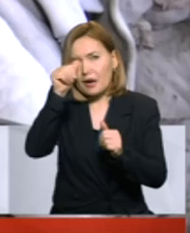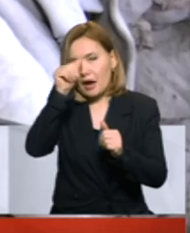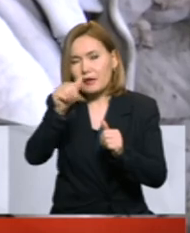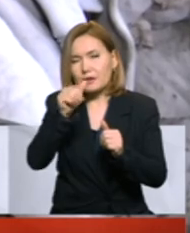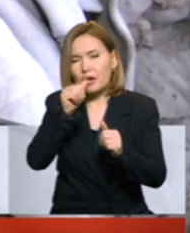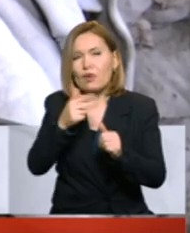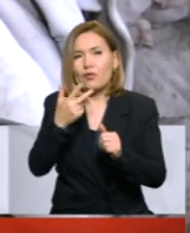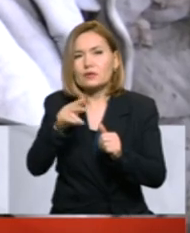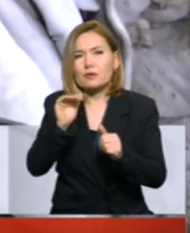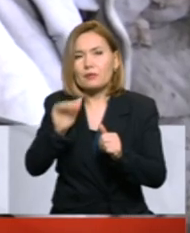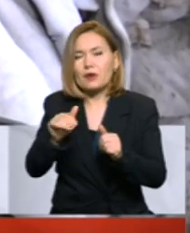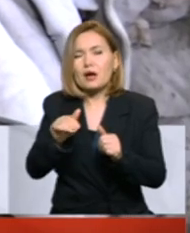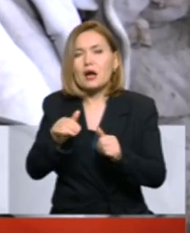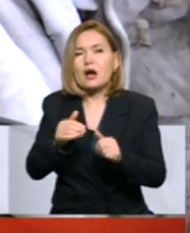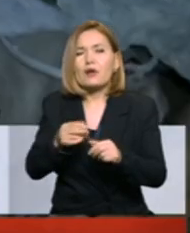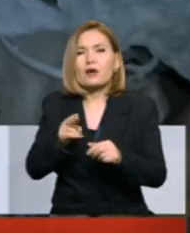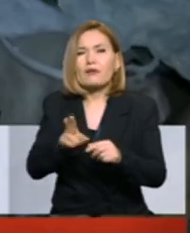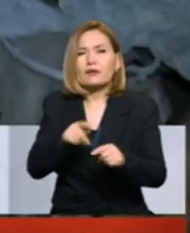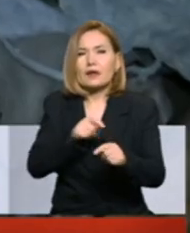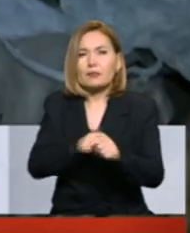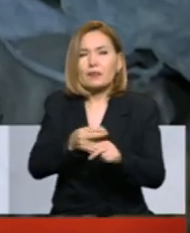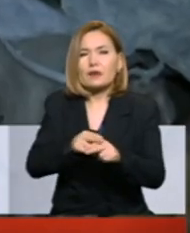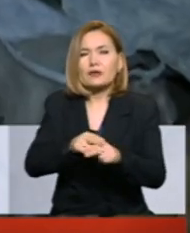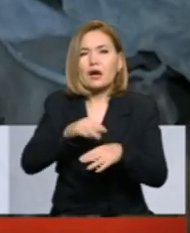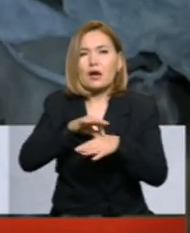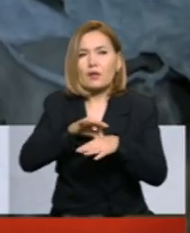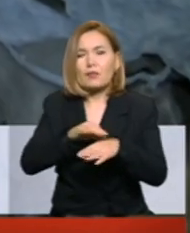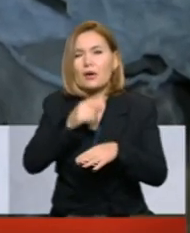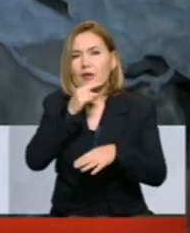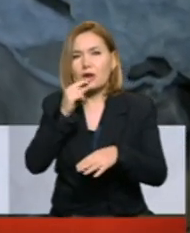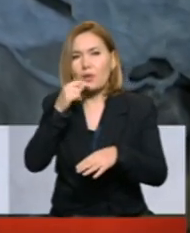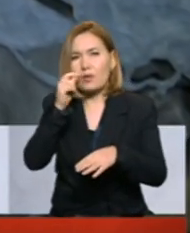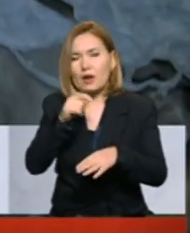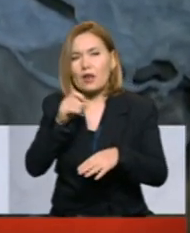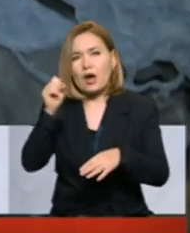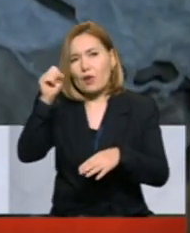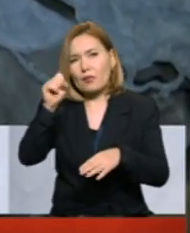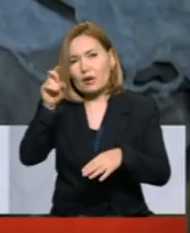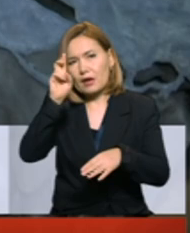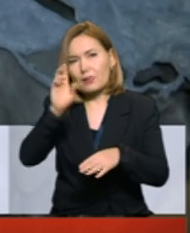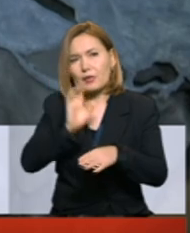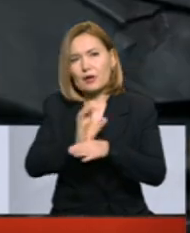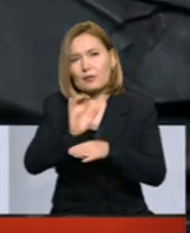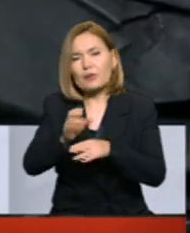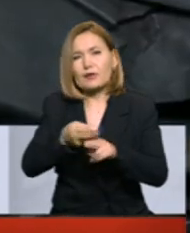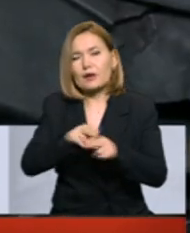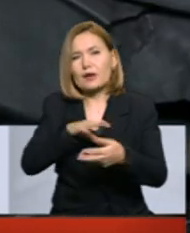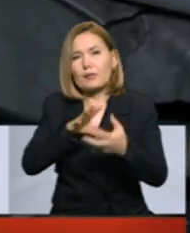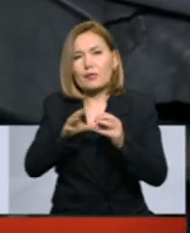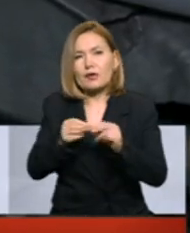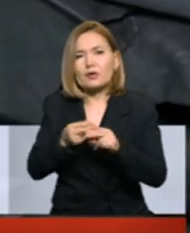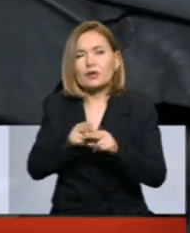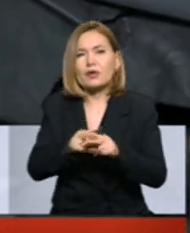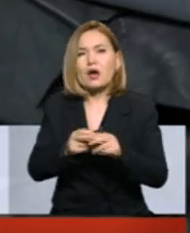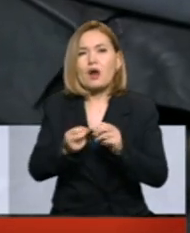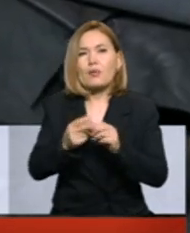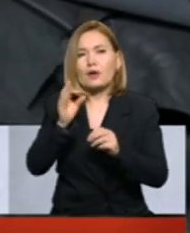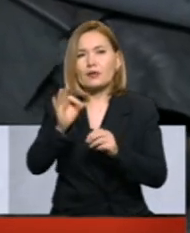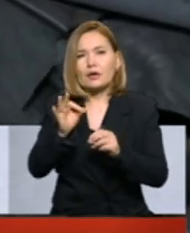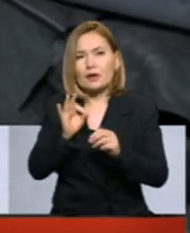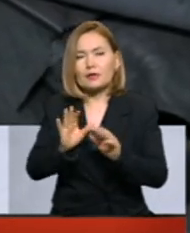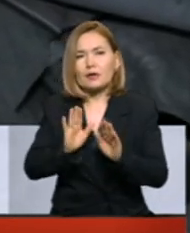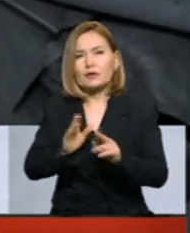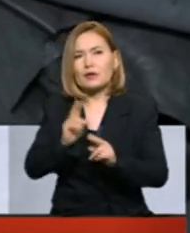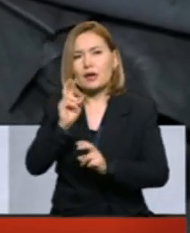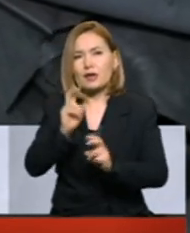жуық былғары дайындалатын. Дайын өнімнің негізгі тұтынушылары Ресей, Украина және Өзбекстан елдері болды. Ішкі нарықтың үлесі 13%